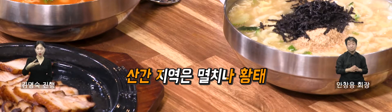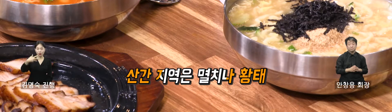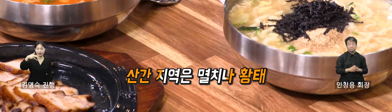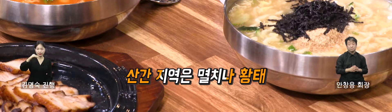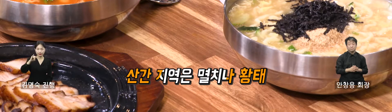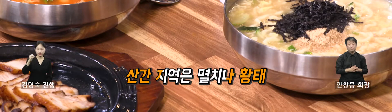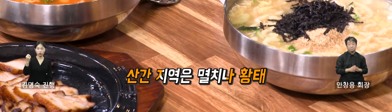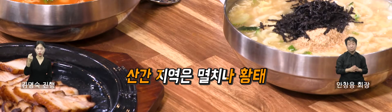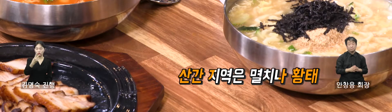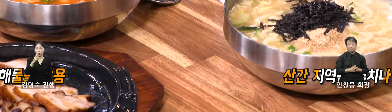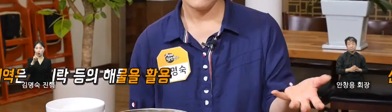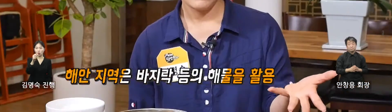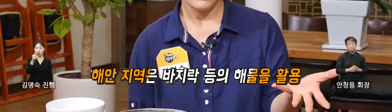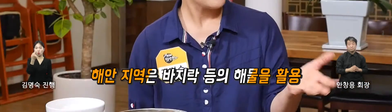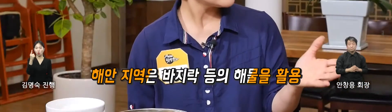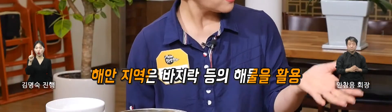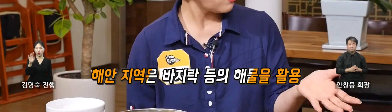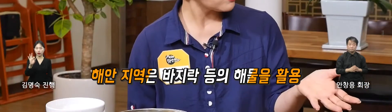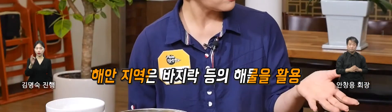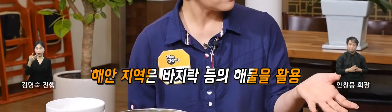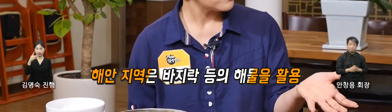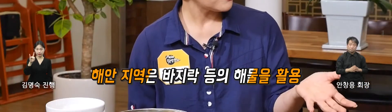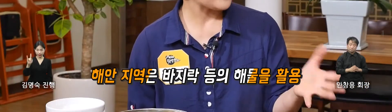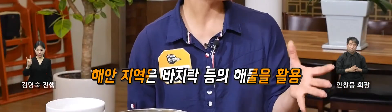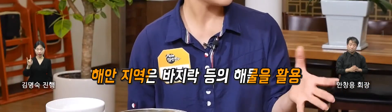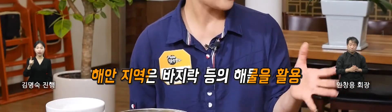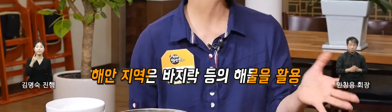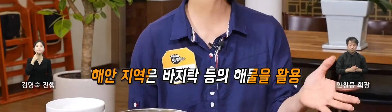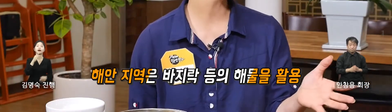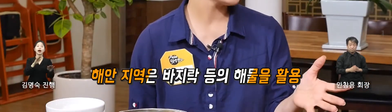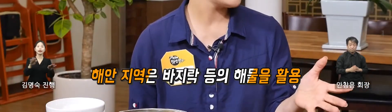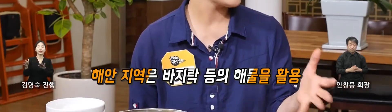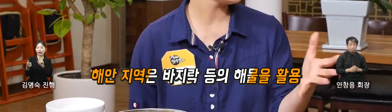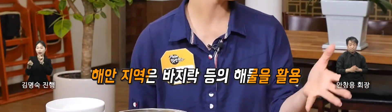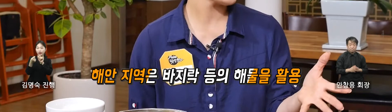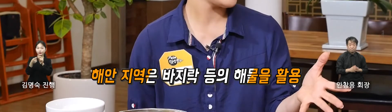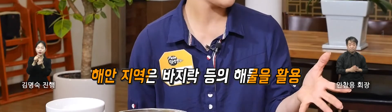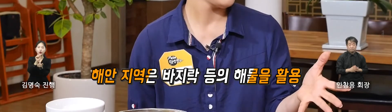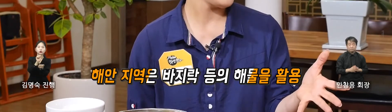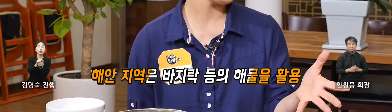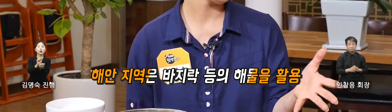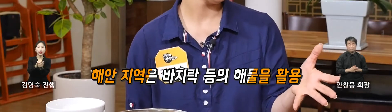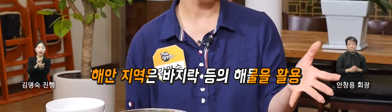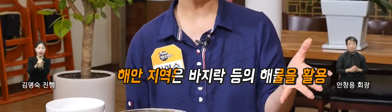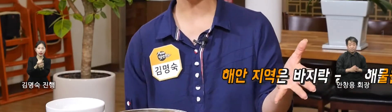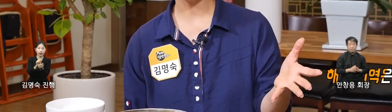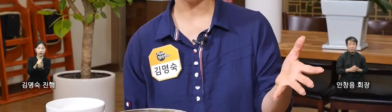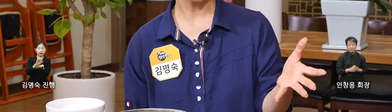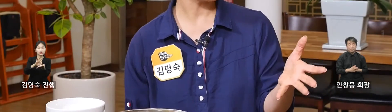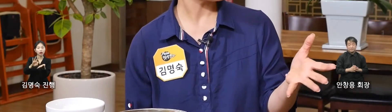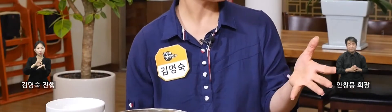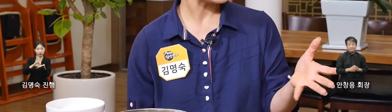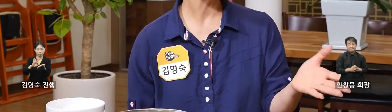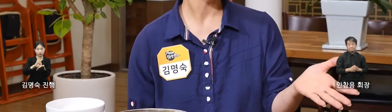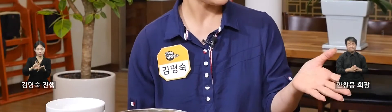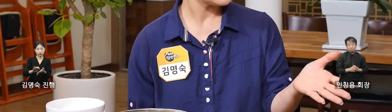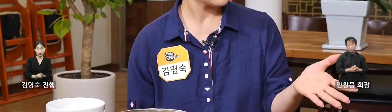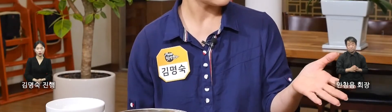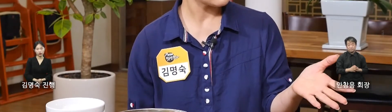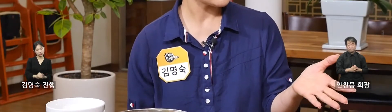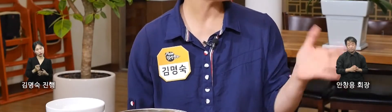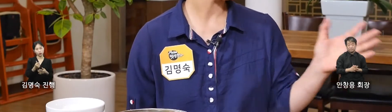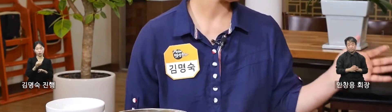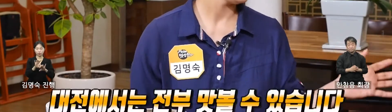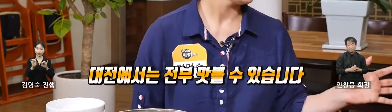육수를 사용하고 뭐 해안 지역은 이제 바지락, 해물 종류로 육수를 해물 내고 종류. 예. 이렇게 좀 차이가